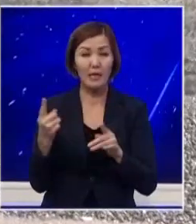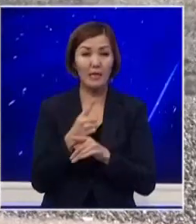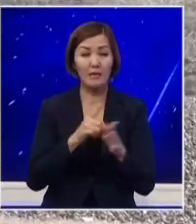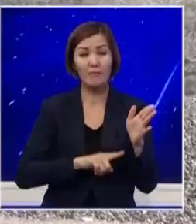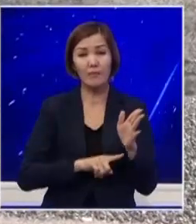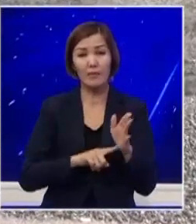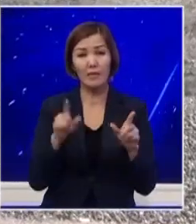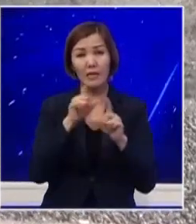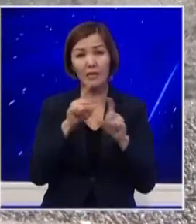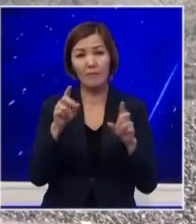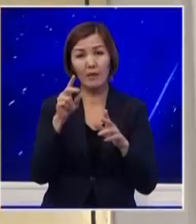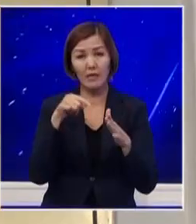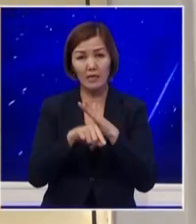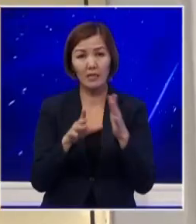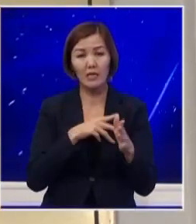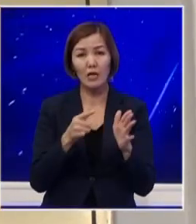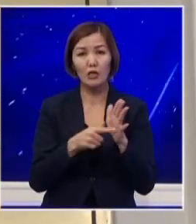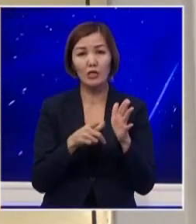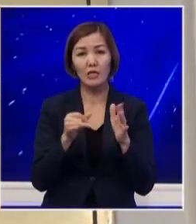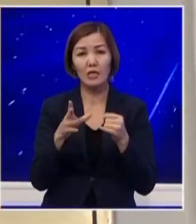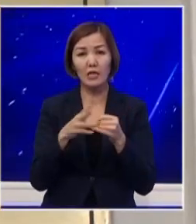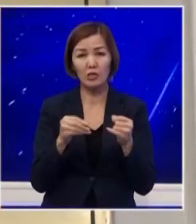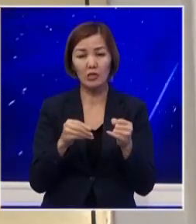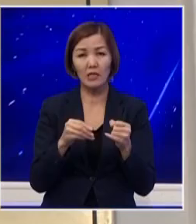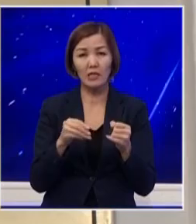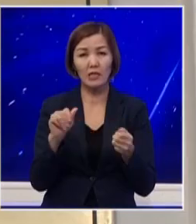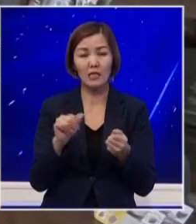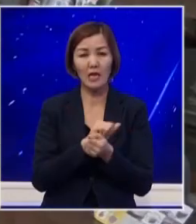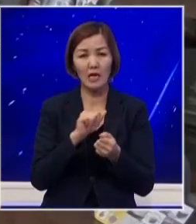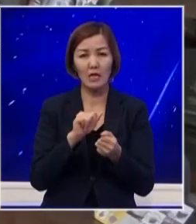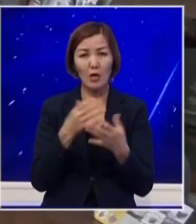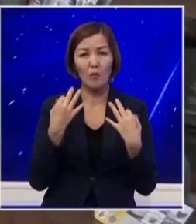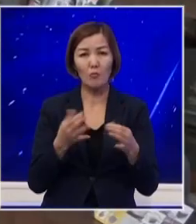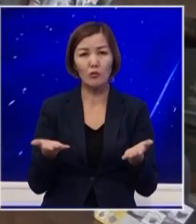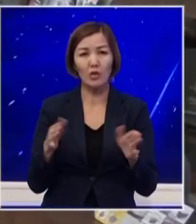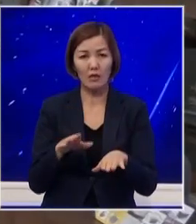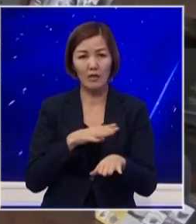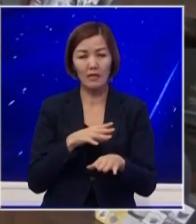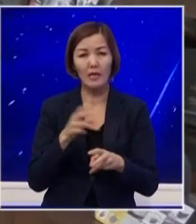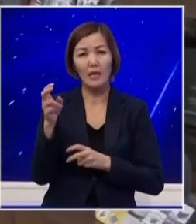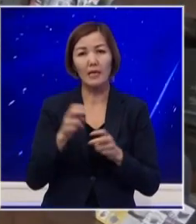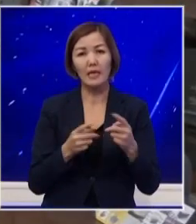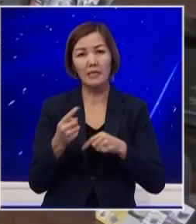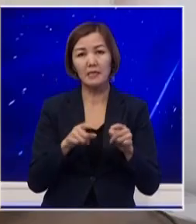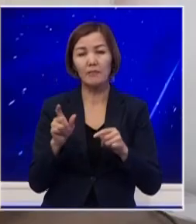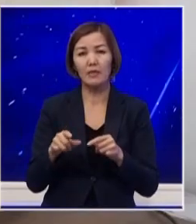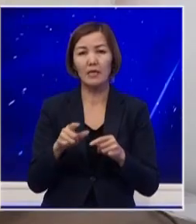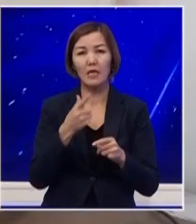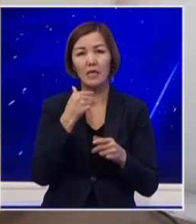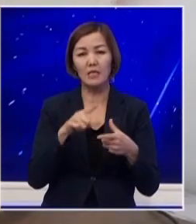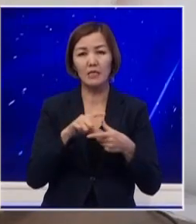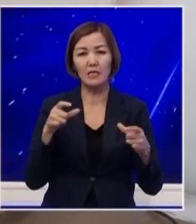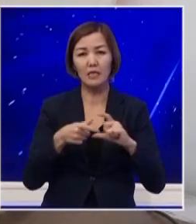мына ғимараттар орналасқан 7 гектар аумақ тақыр жер болып бос жатқан. Бастапқыда кәсіпкер тек қызыл кірпіш